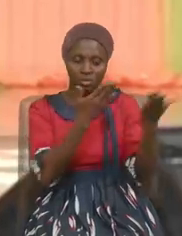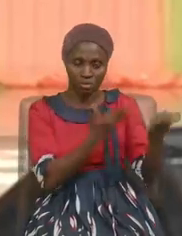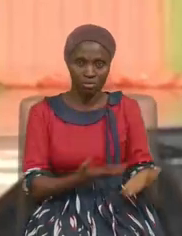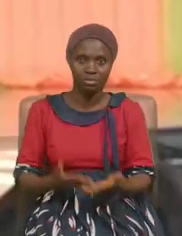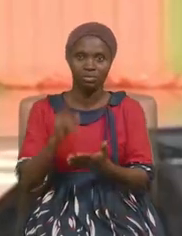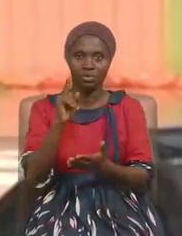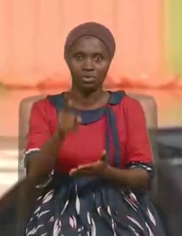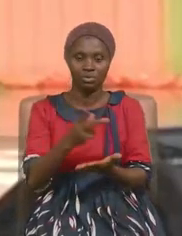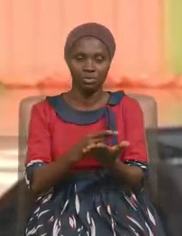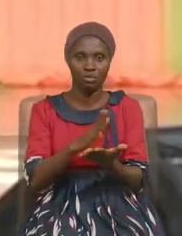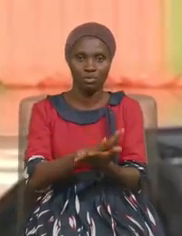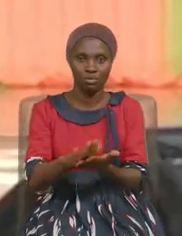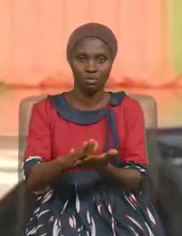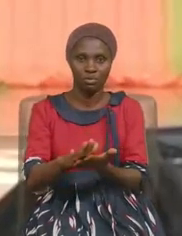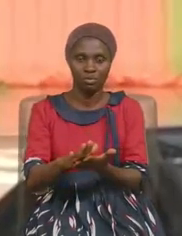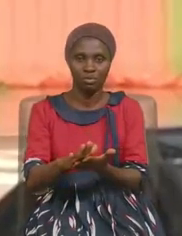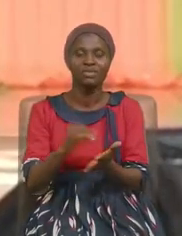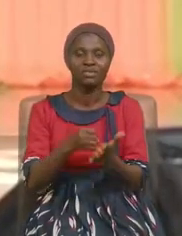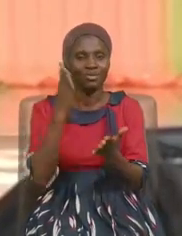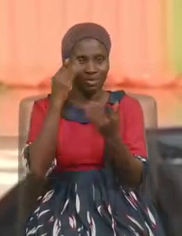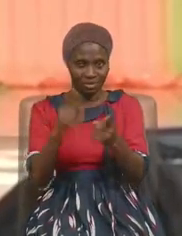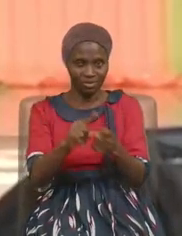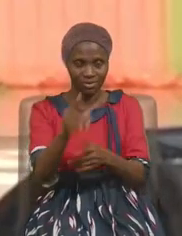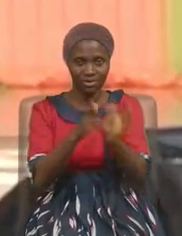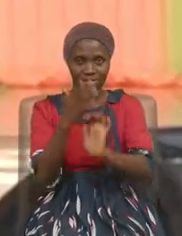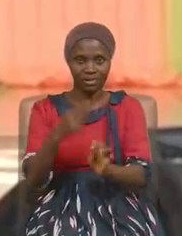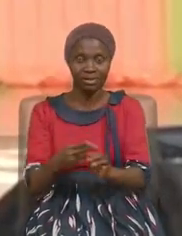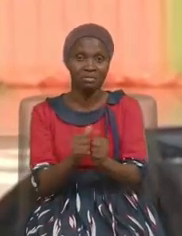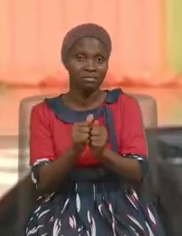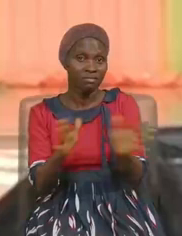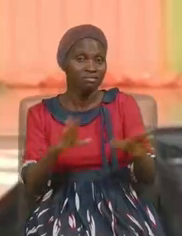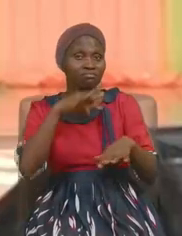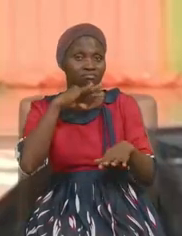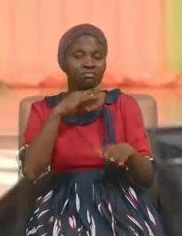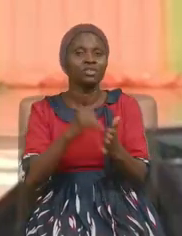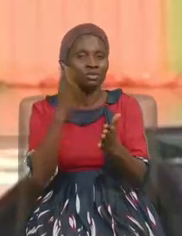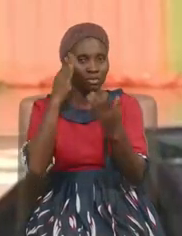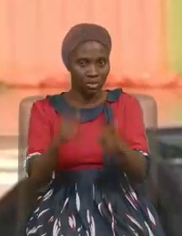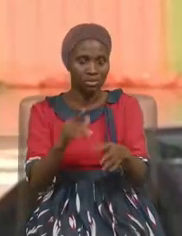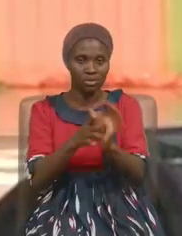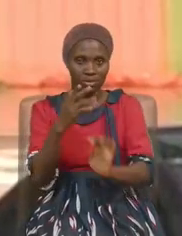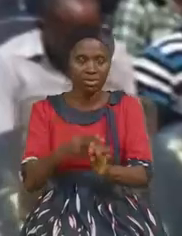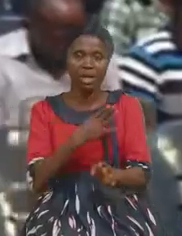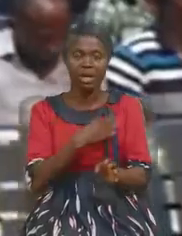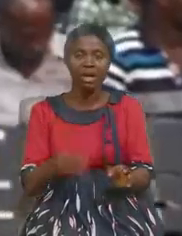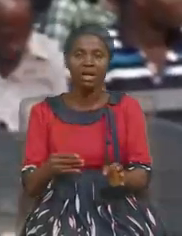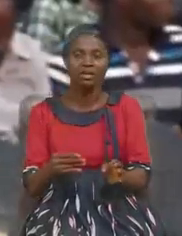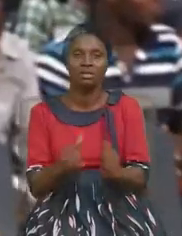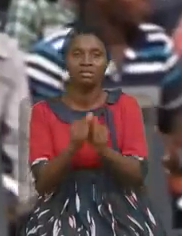saint. Et ça va arriver. Irréprochable, ça va arriver. Et ça